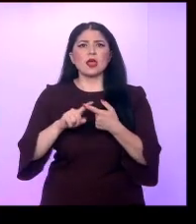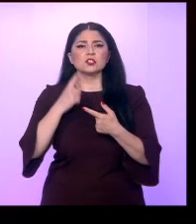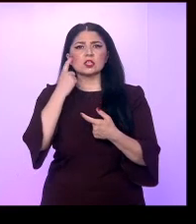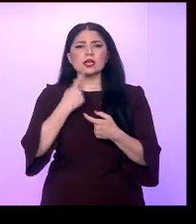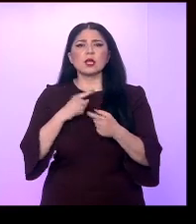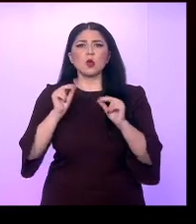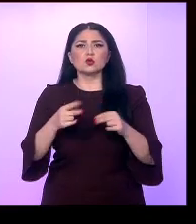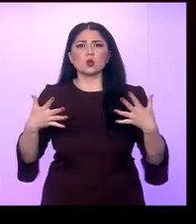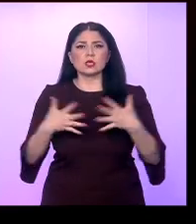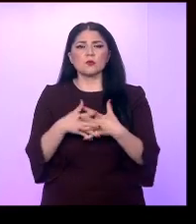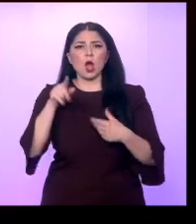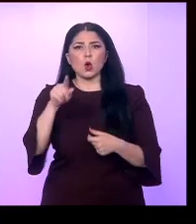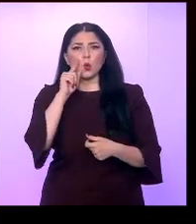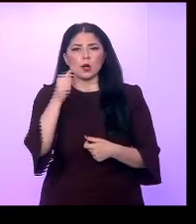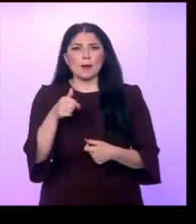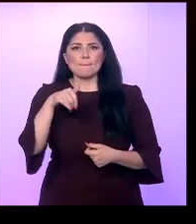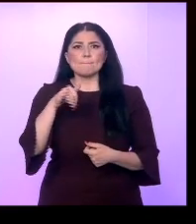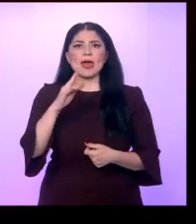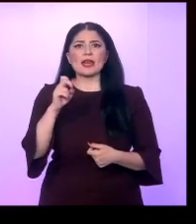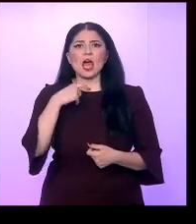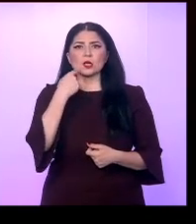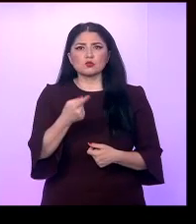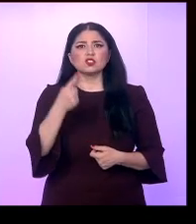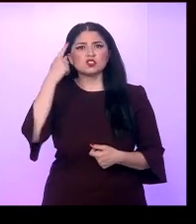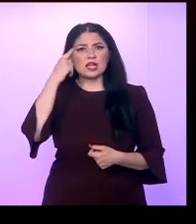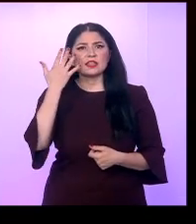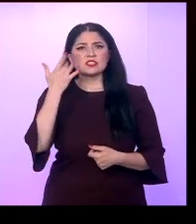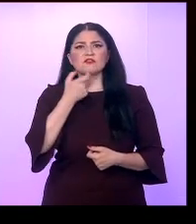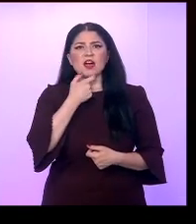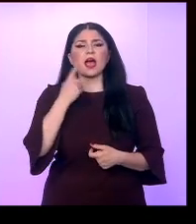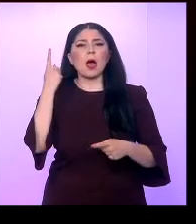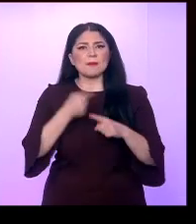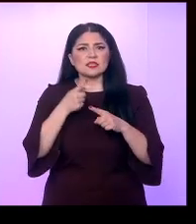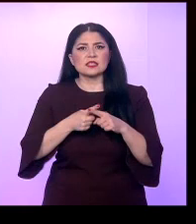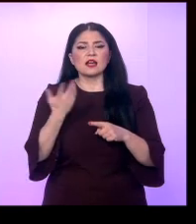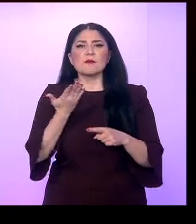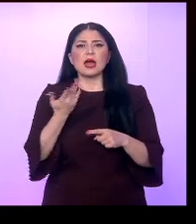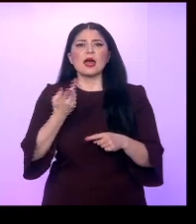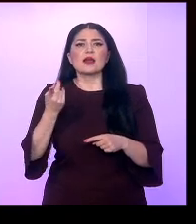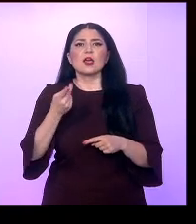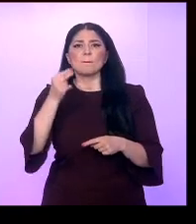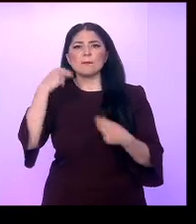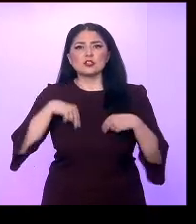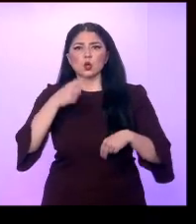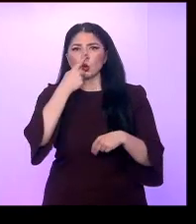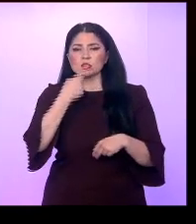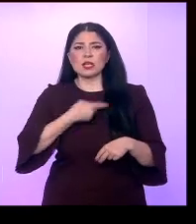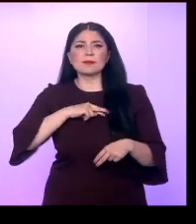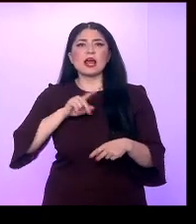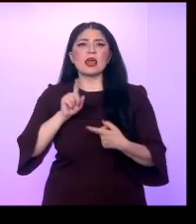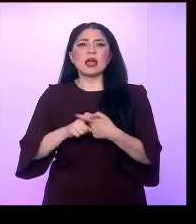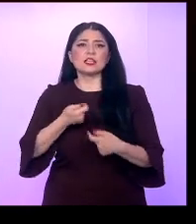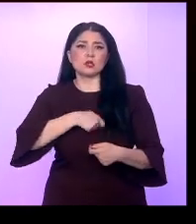de a evita un război în Ucraina. Merkel a adăugat că era conștientă de câțiva ani de amenințarea reprezentată de președintele rus la